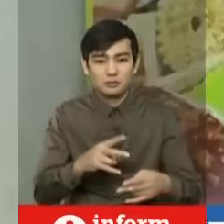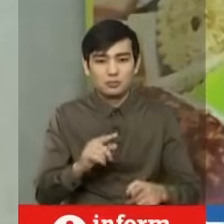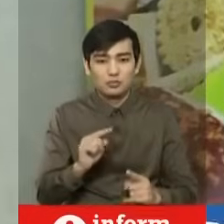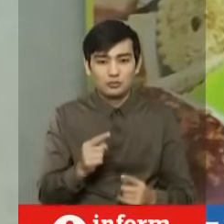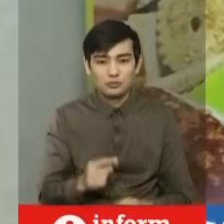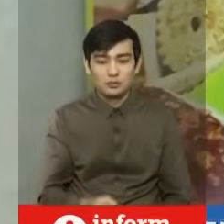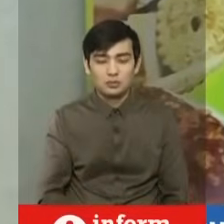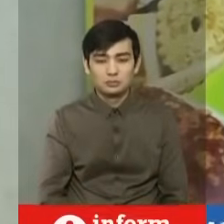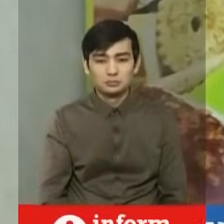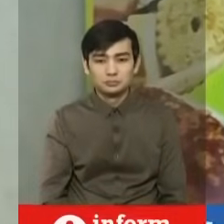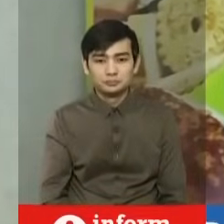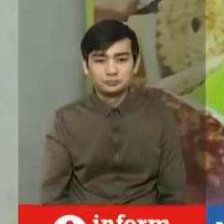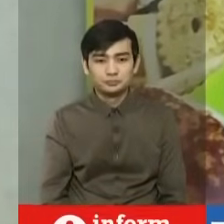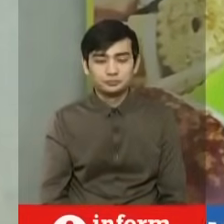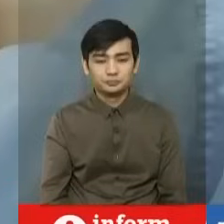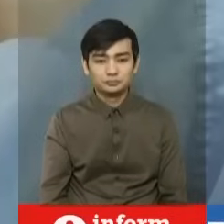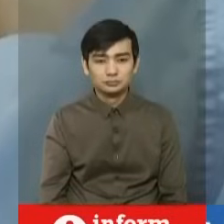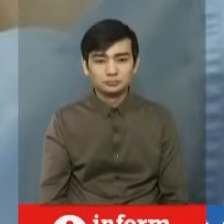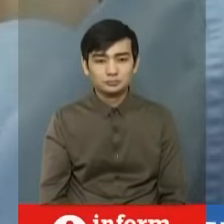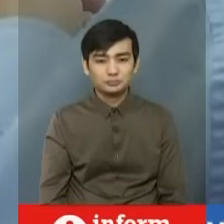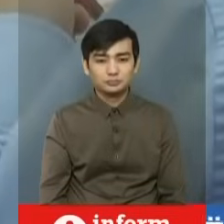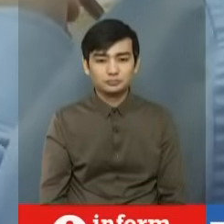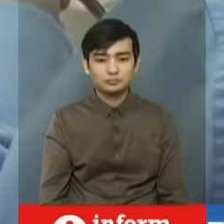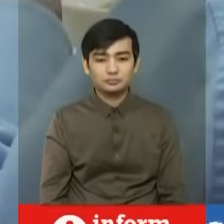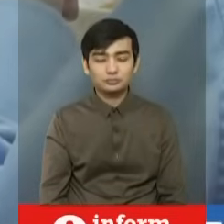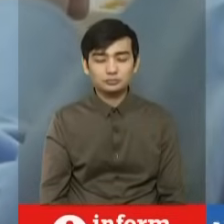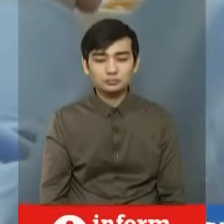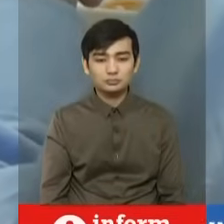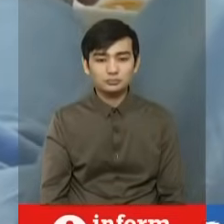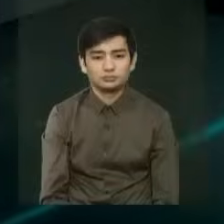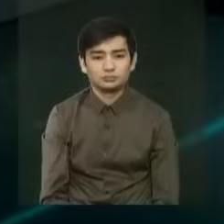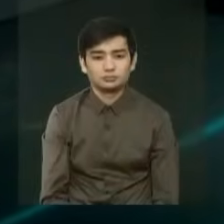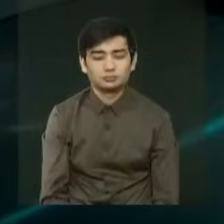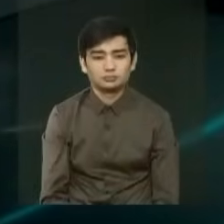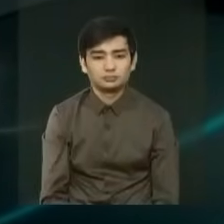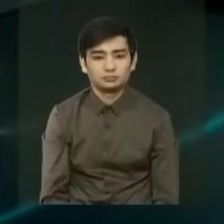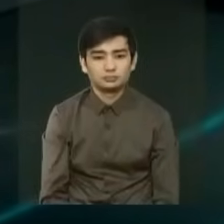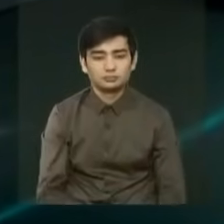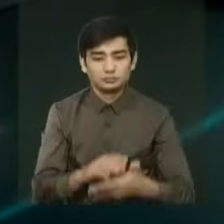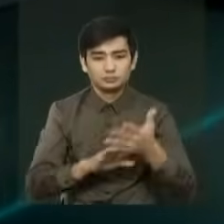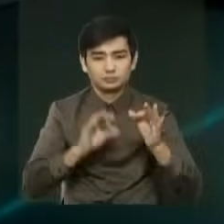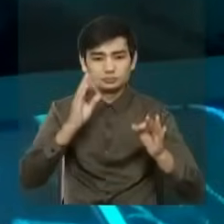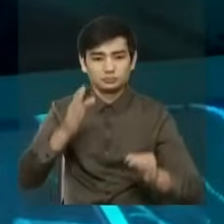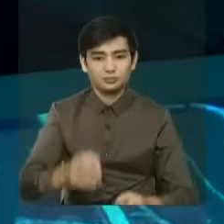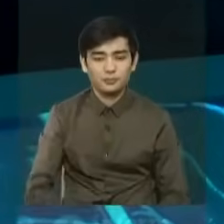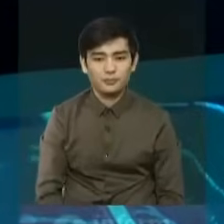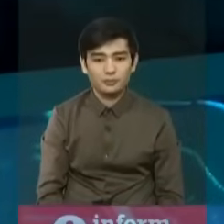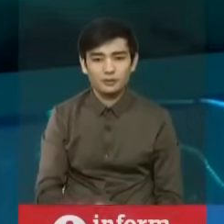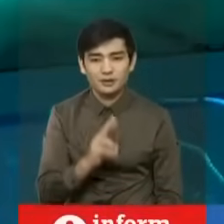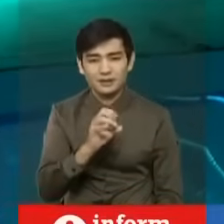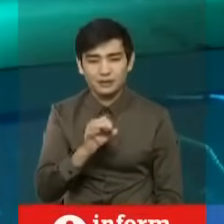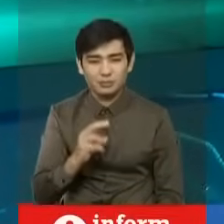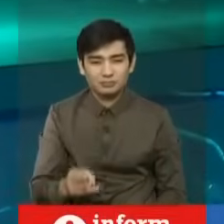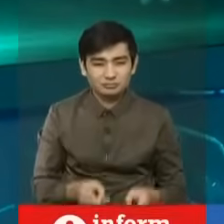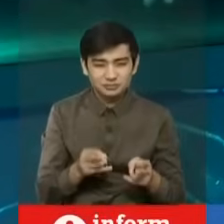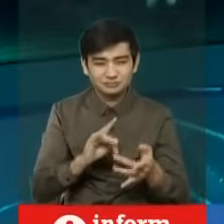вопросом Нина шапо Жанибек акимжан информбюро Костанай продолжаем эфир кибермошенники